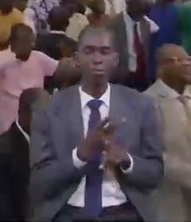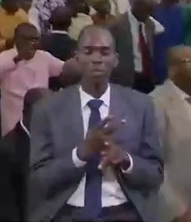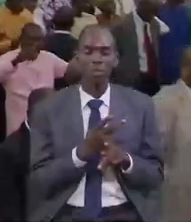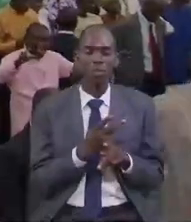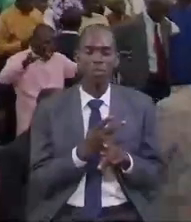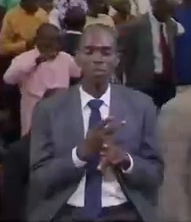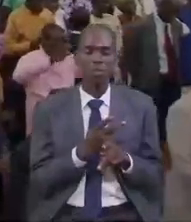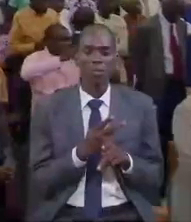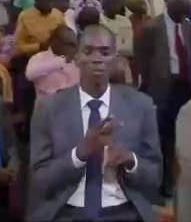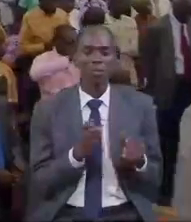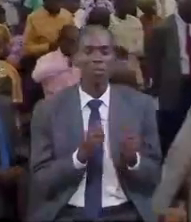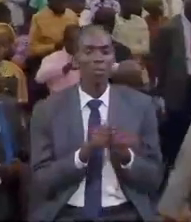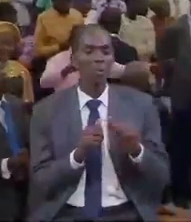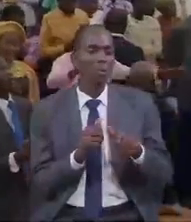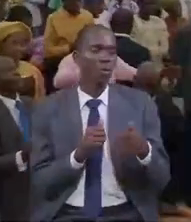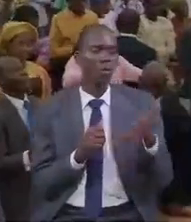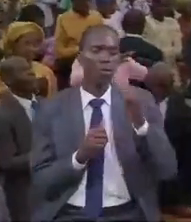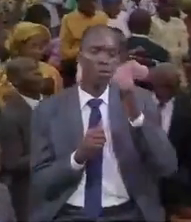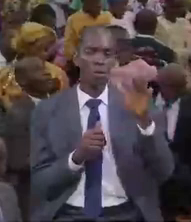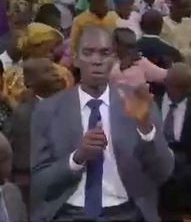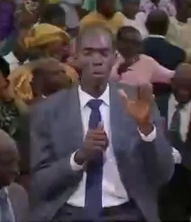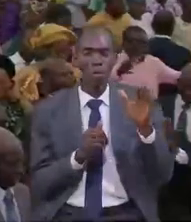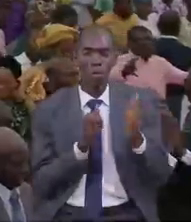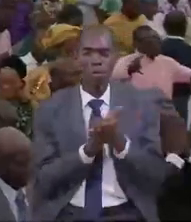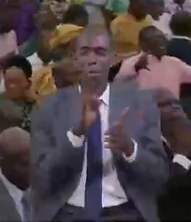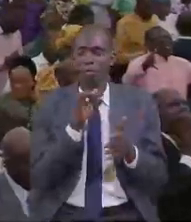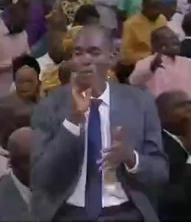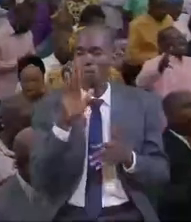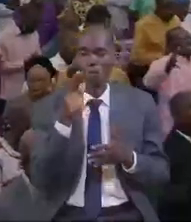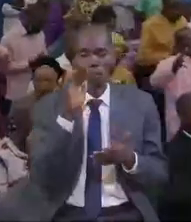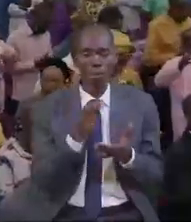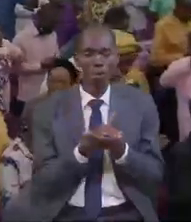femmes-là. Plus que ta femme.